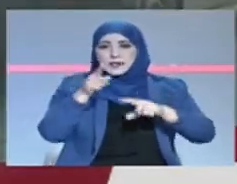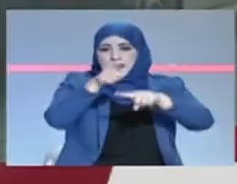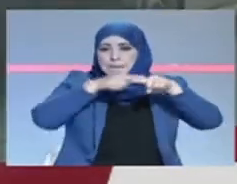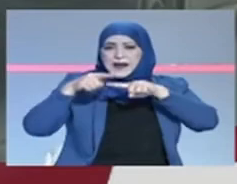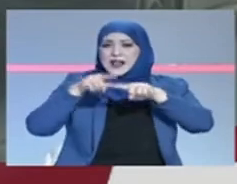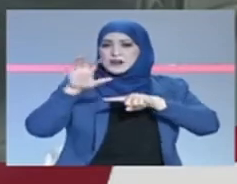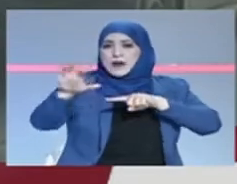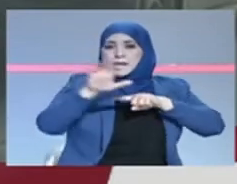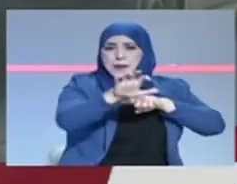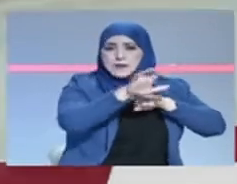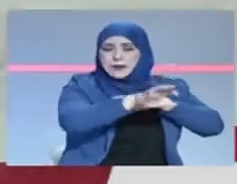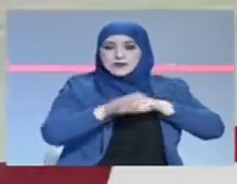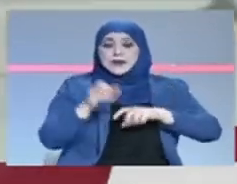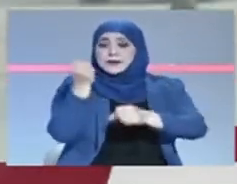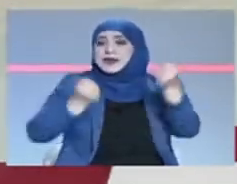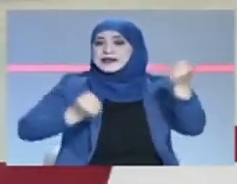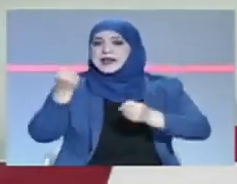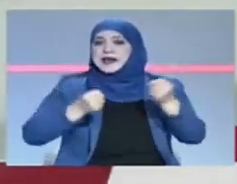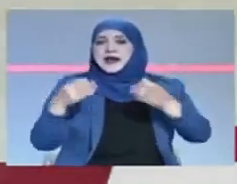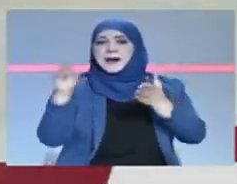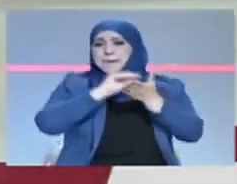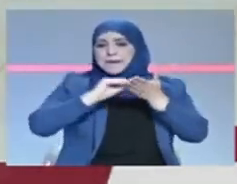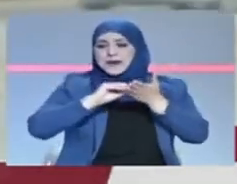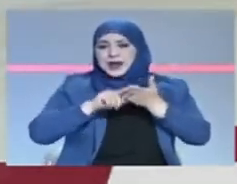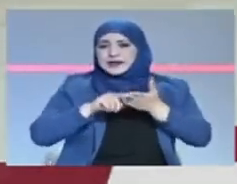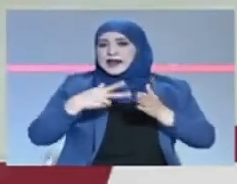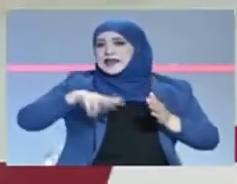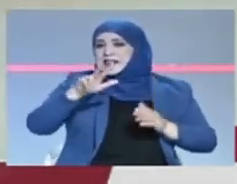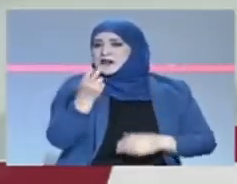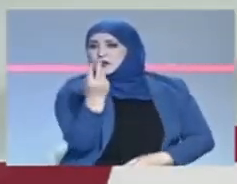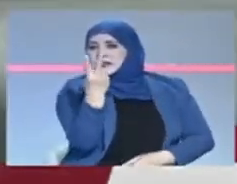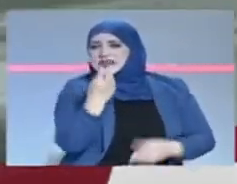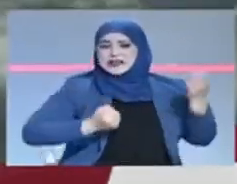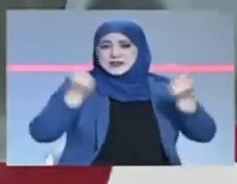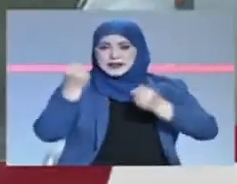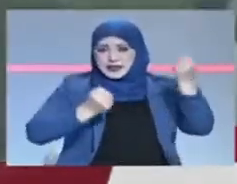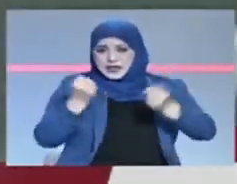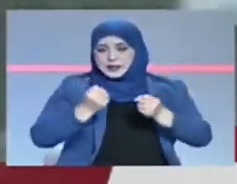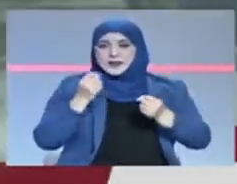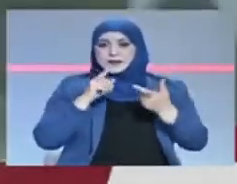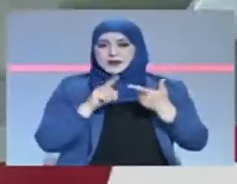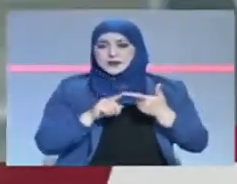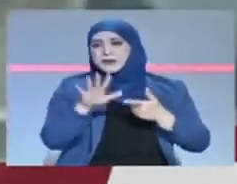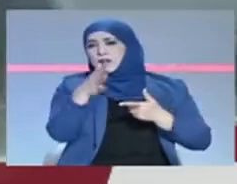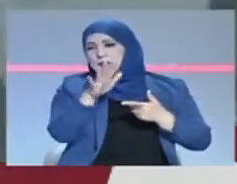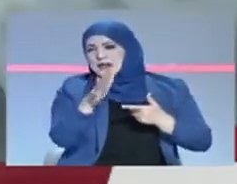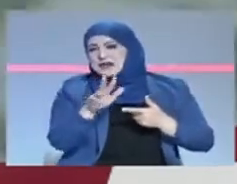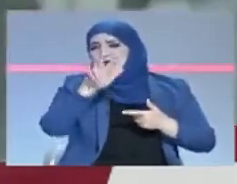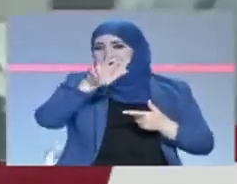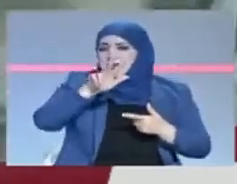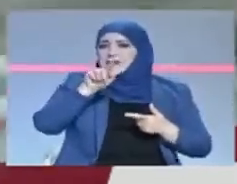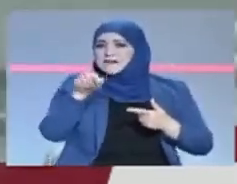بالنسبة للسيارات الوظيفية عندنا 3200 سيارة، ما يمثل قرابة